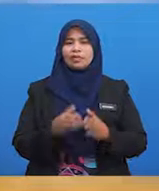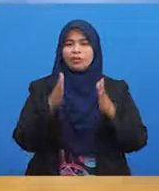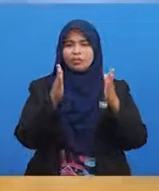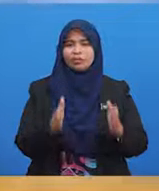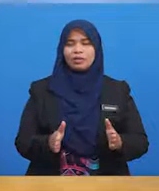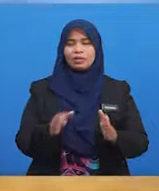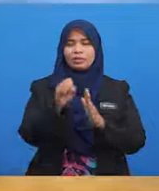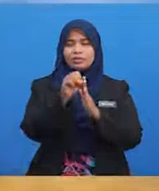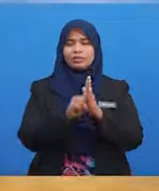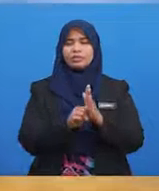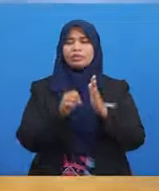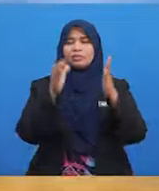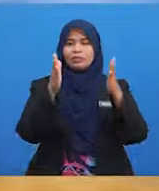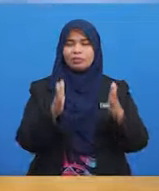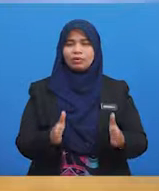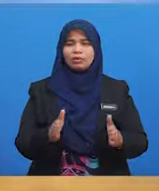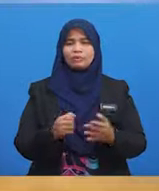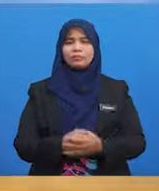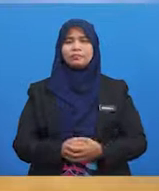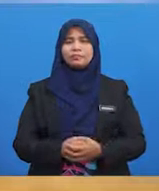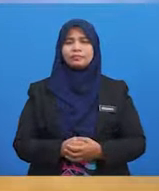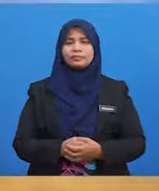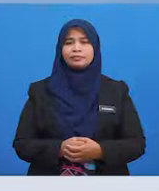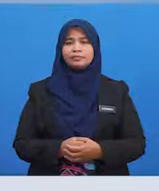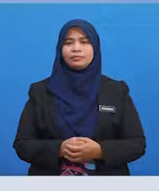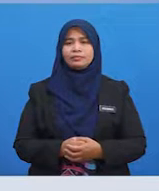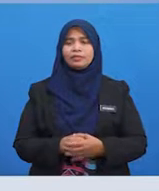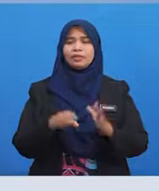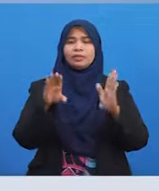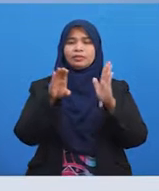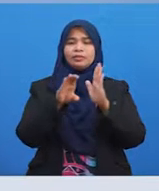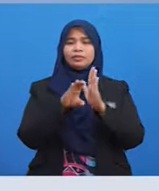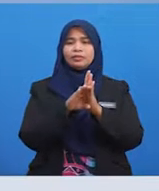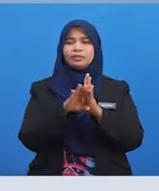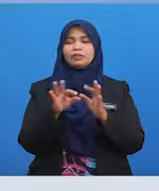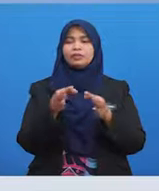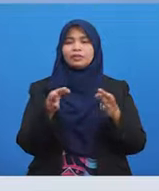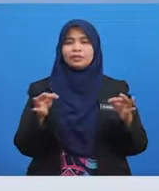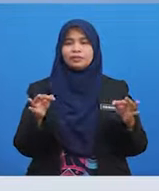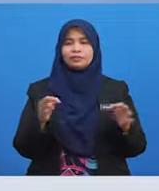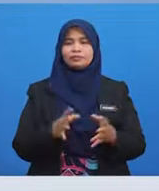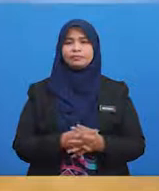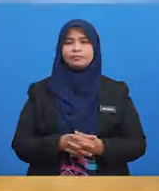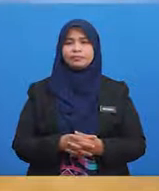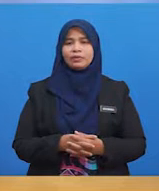orang, se, orang. Contoh ayatnya,